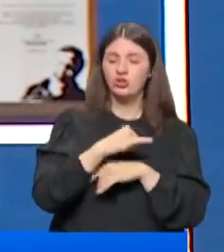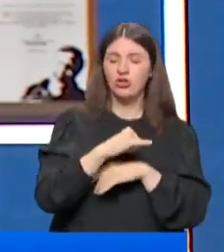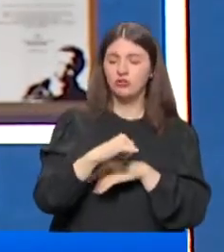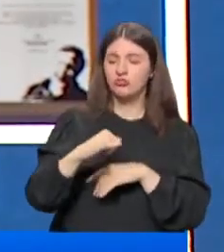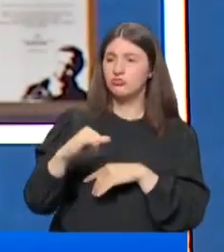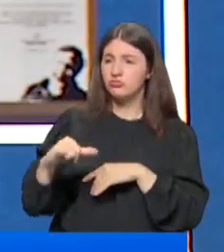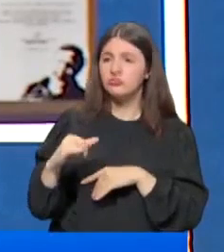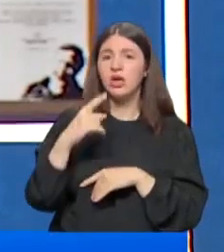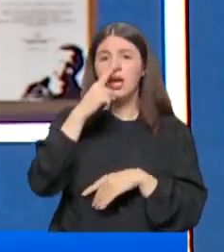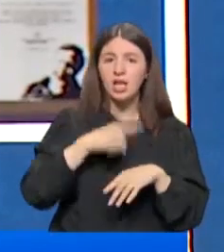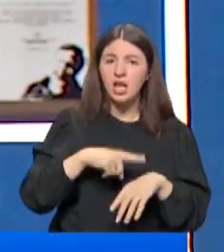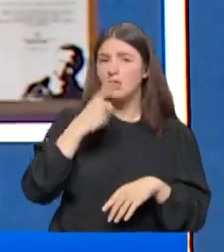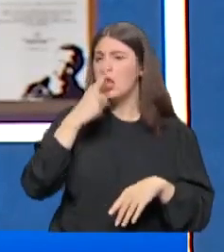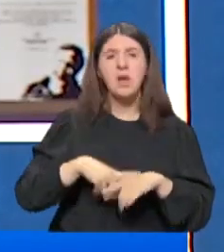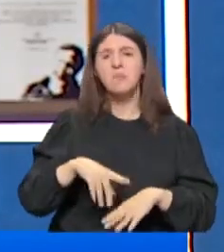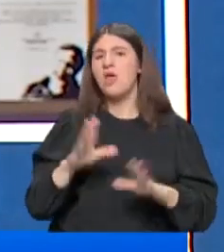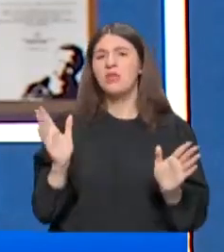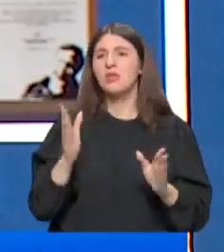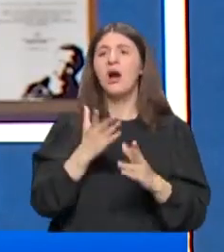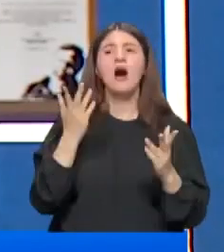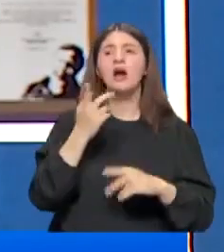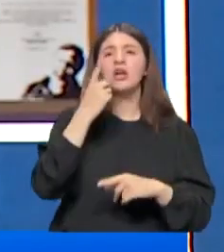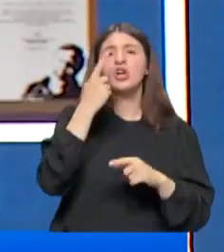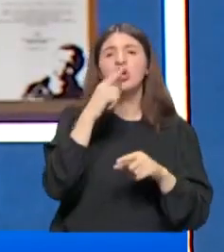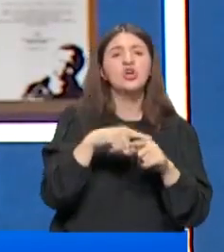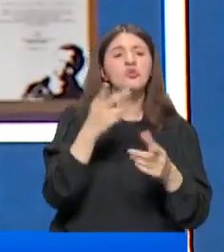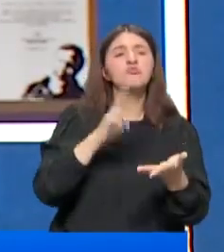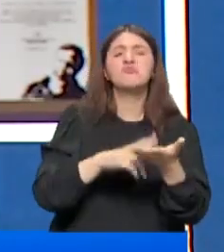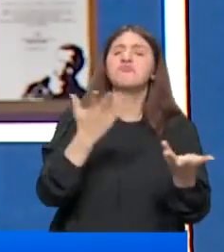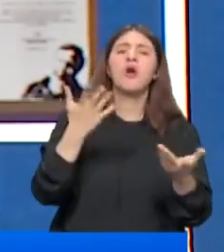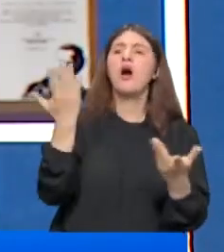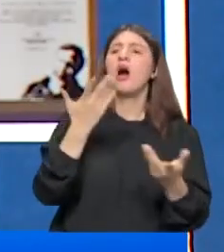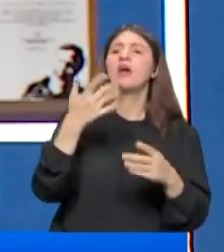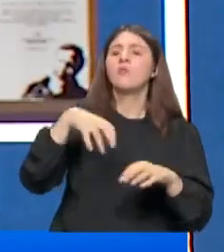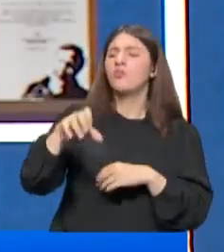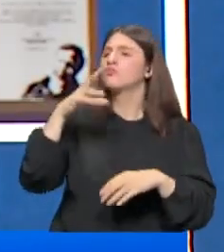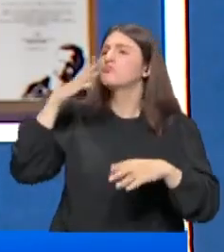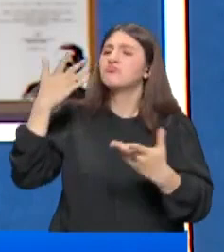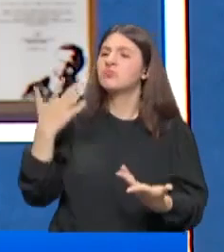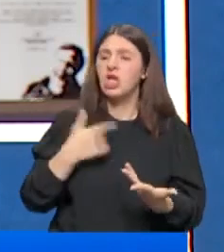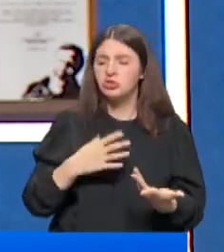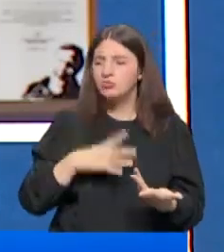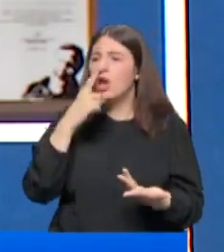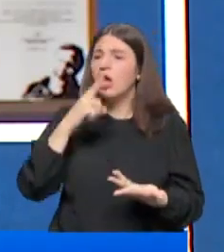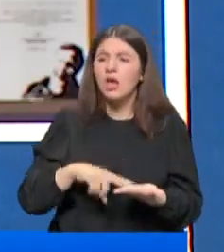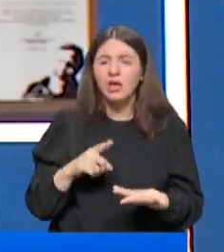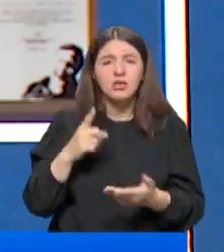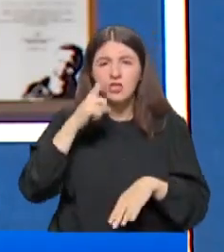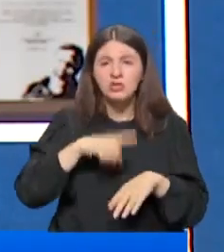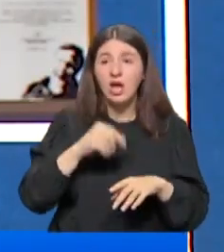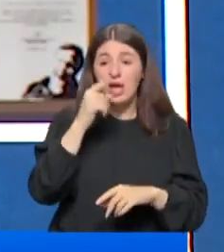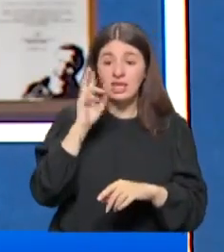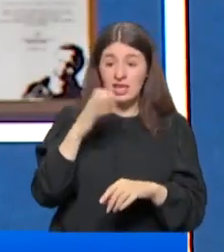olması, inanan ya da inanmayan, hangi dine mensup olursa olsun, hangi mezhebe mensup olursa olsun,